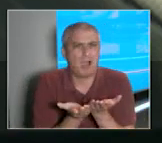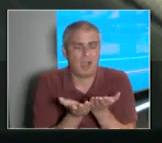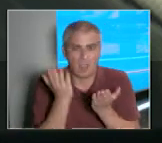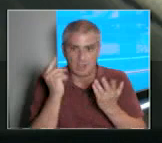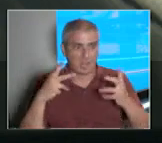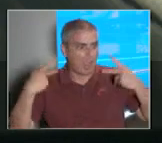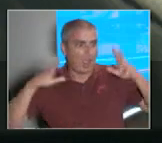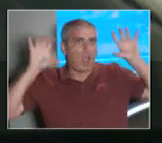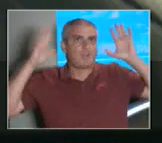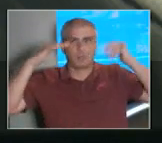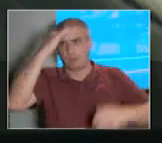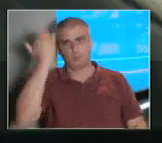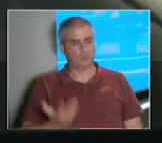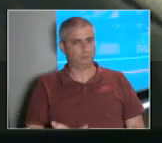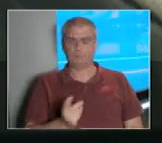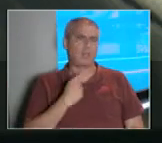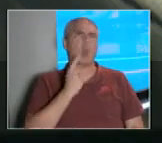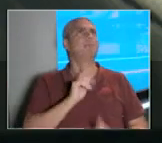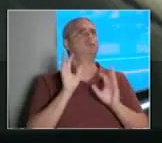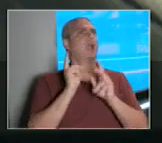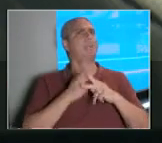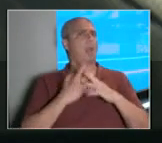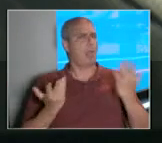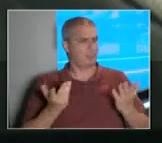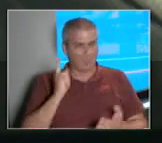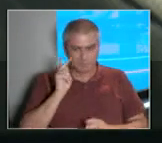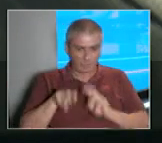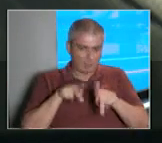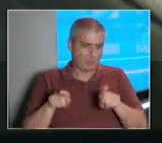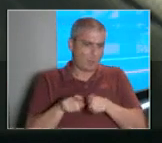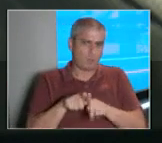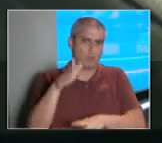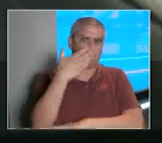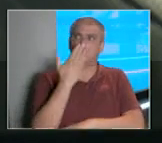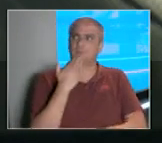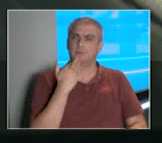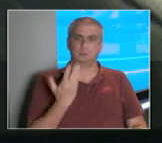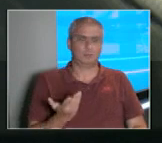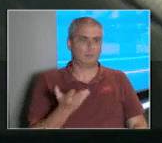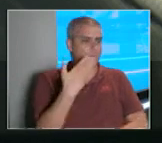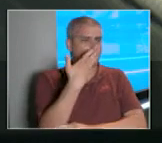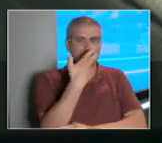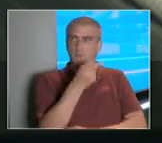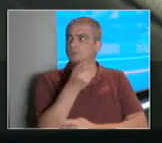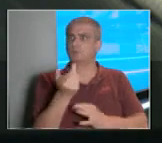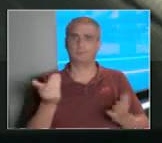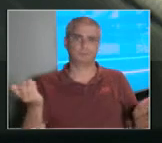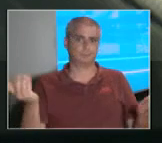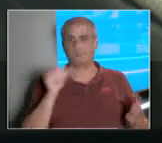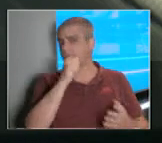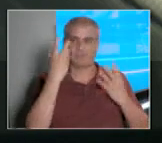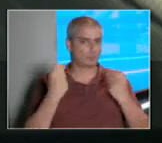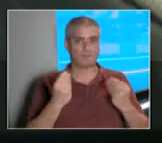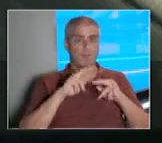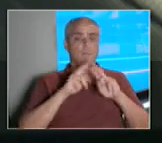פה הפחדה מיותרת, זה לא אומר שאין פה נגיף. אבל היה צריך לטפל בו, כמו שמדינת ישראל, שהיא מדינה שהיא הכי טובה,